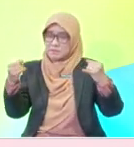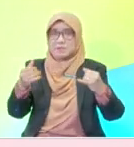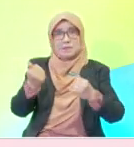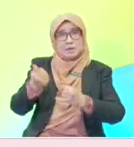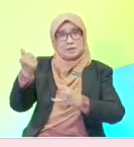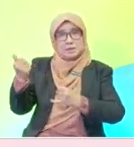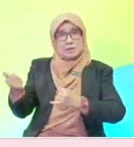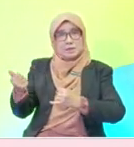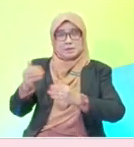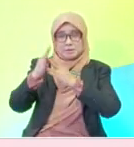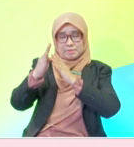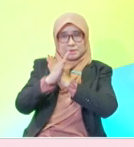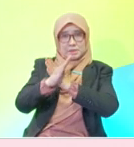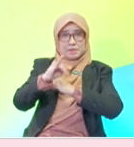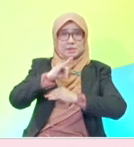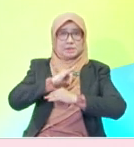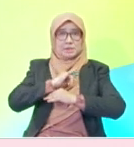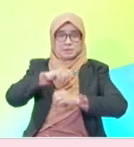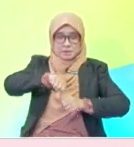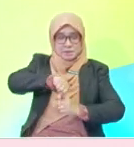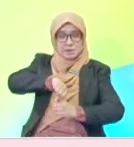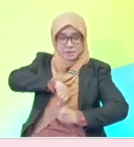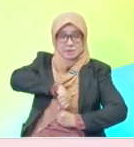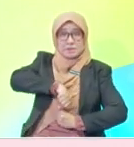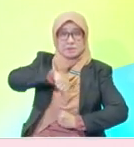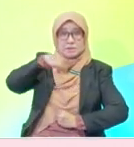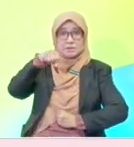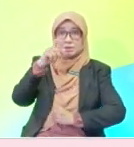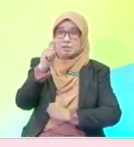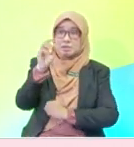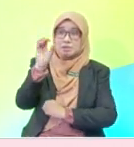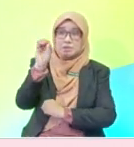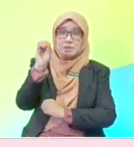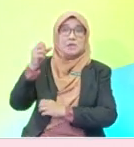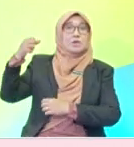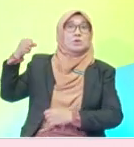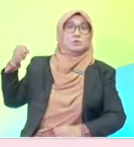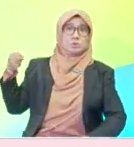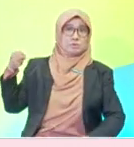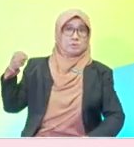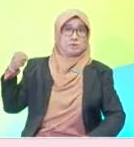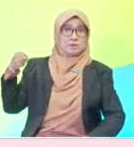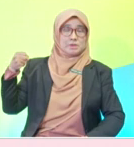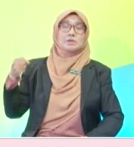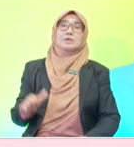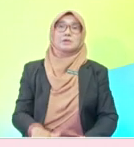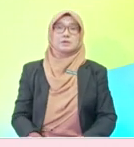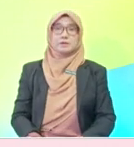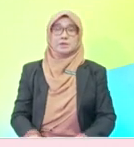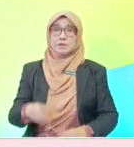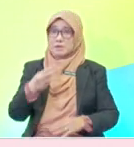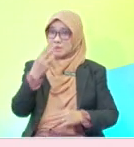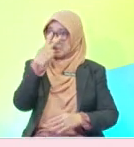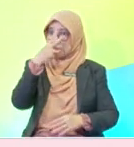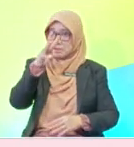keris, tombak, busur dan panah dan seterusnya adalah terabai. Kalau kita tengok murid yang sedang memegang parang tu